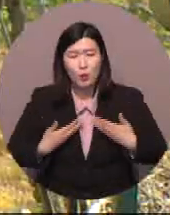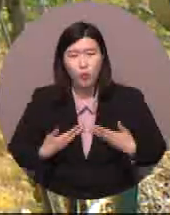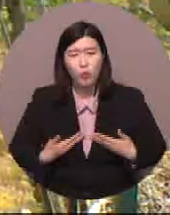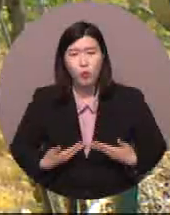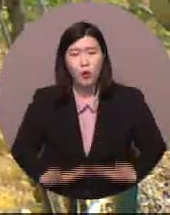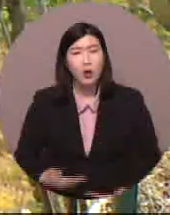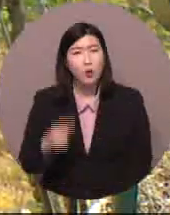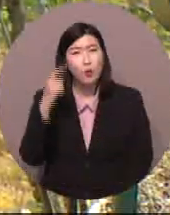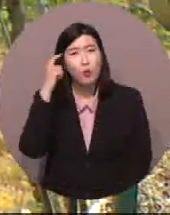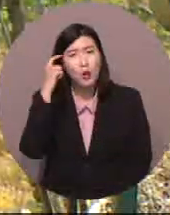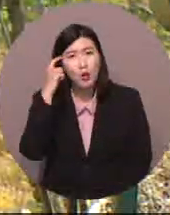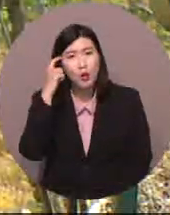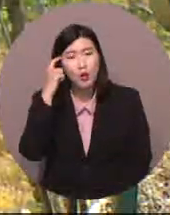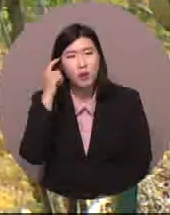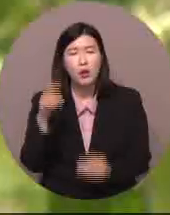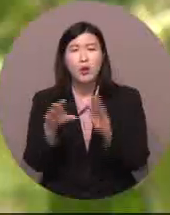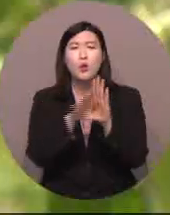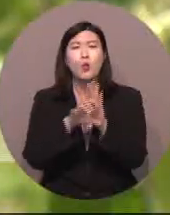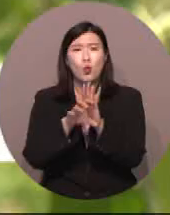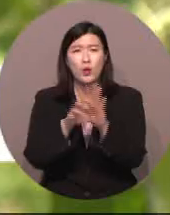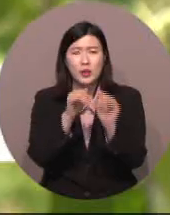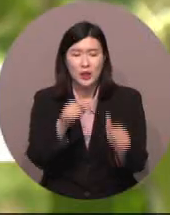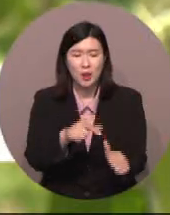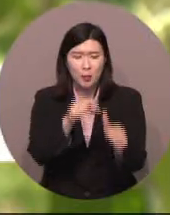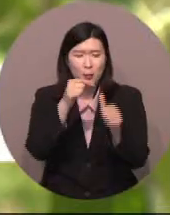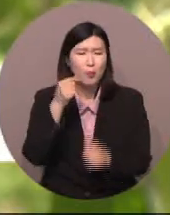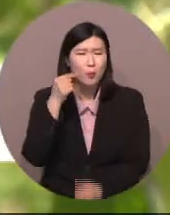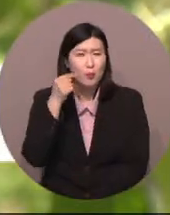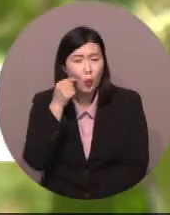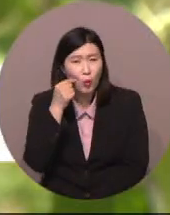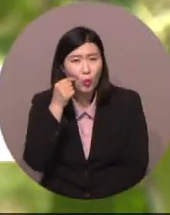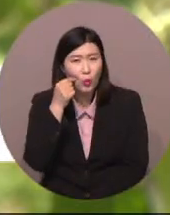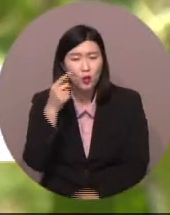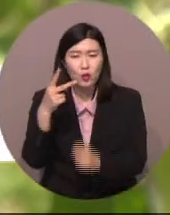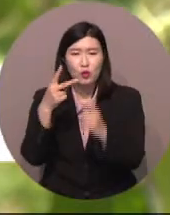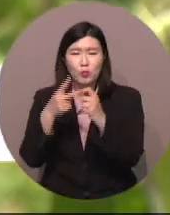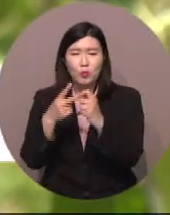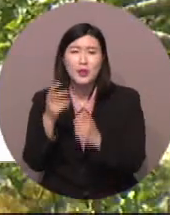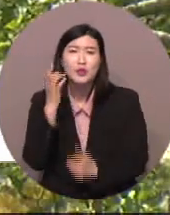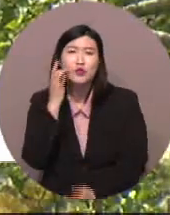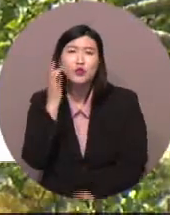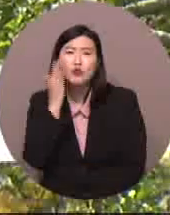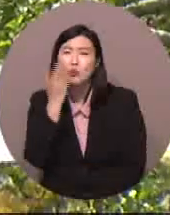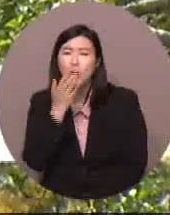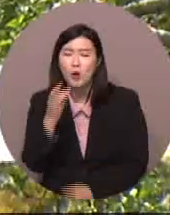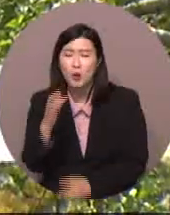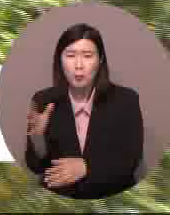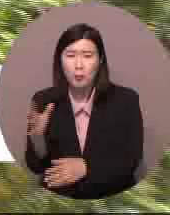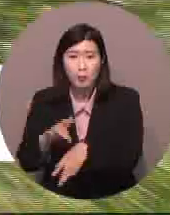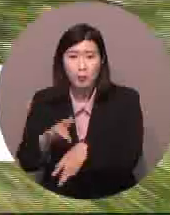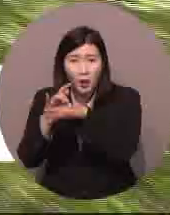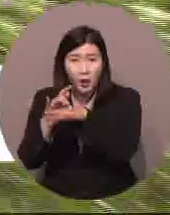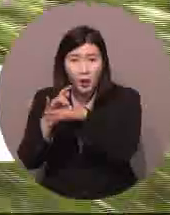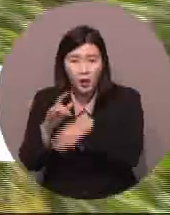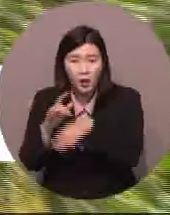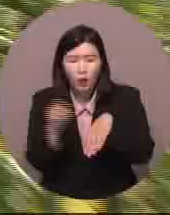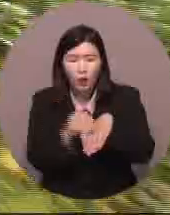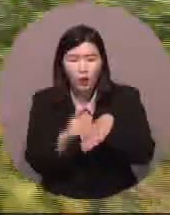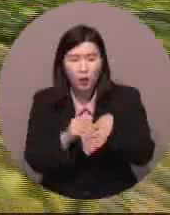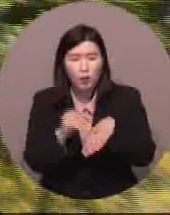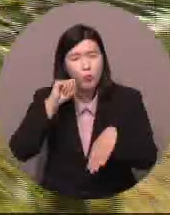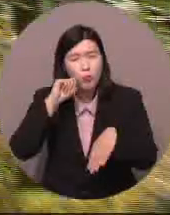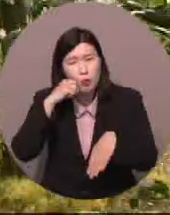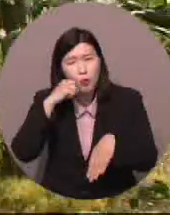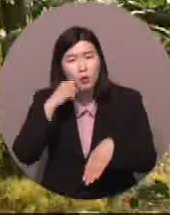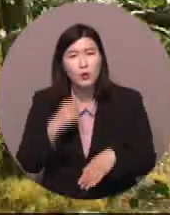합니다. 코로나19 등으로 일손이 모자란 데다 최근 일어난 꿀벌 실종 사태로 꽃을 수정하는 데 애를 먹고